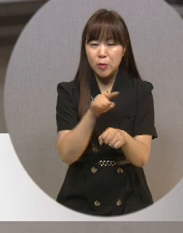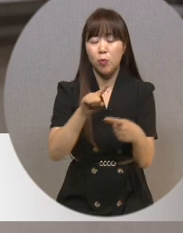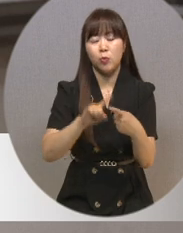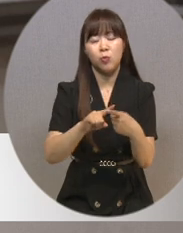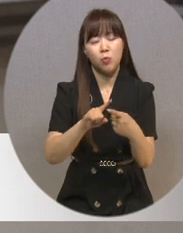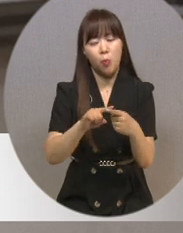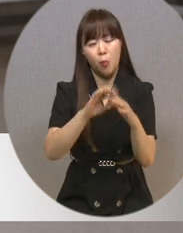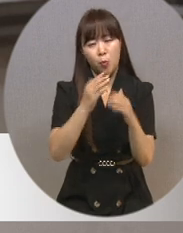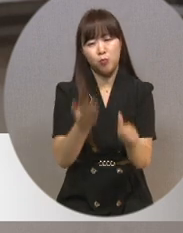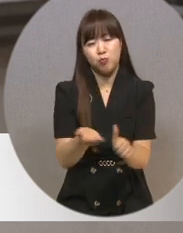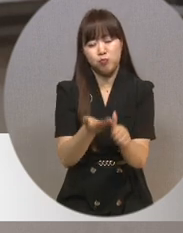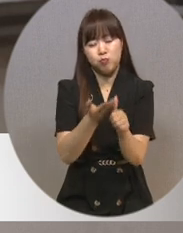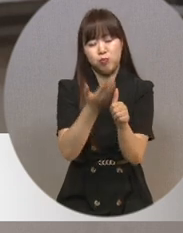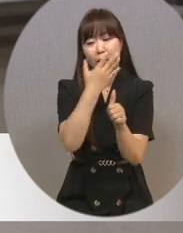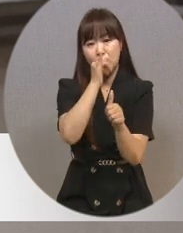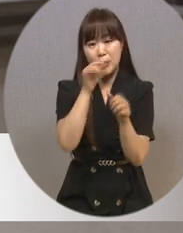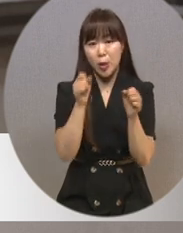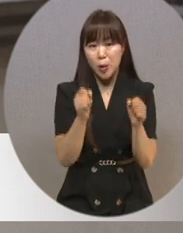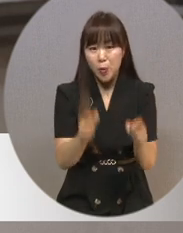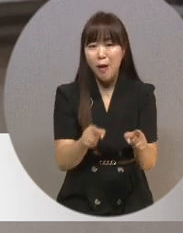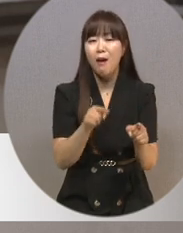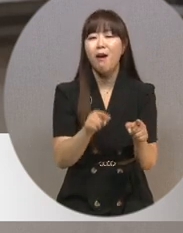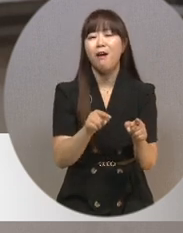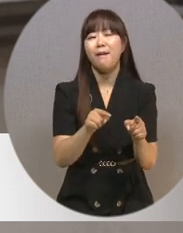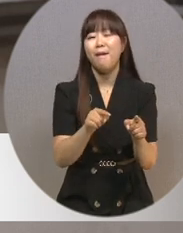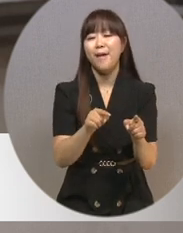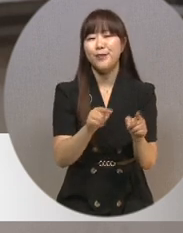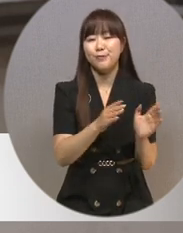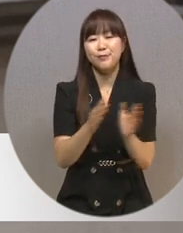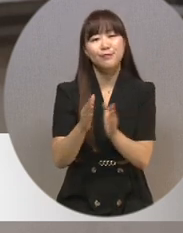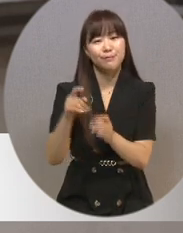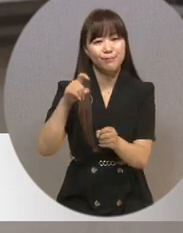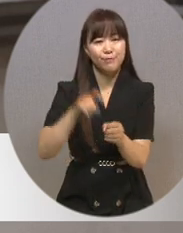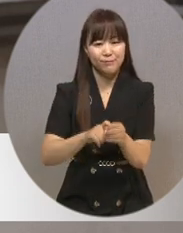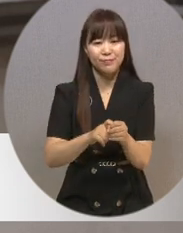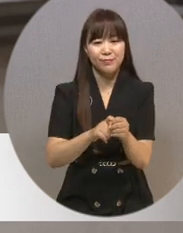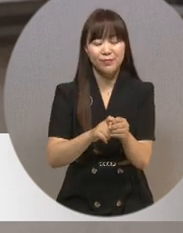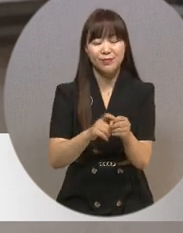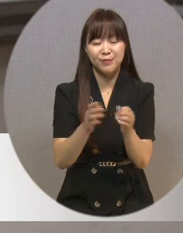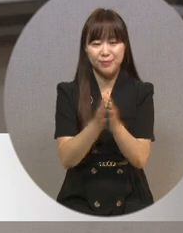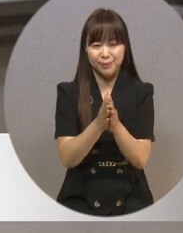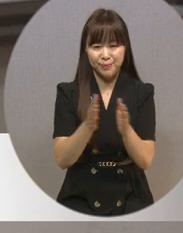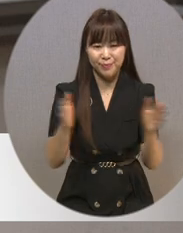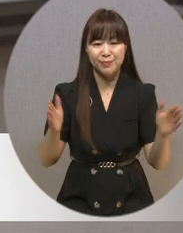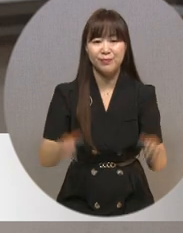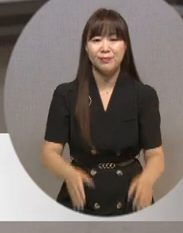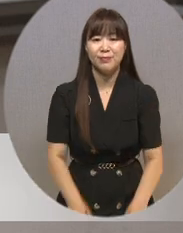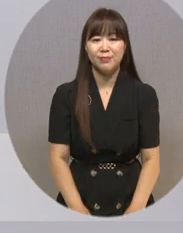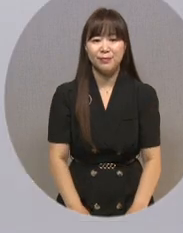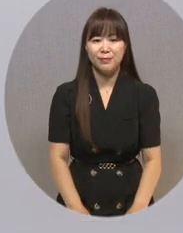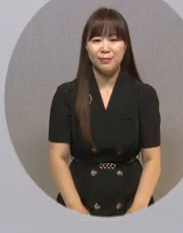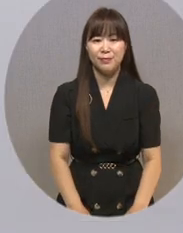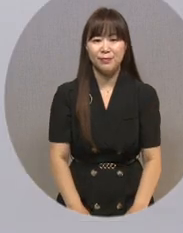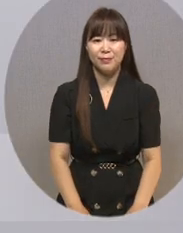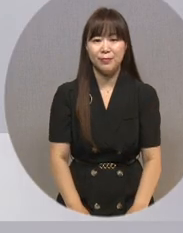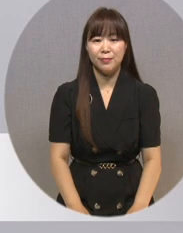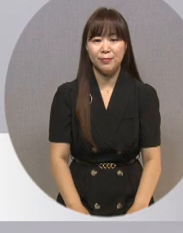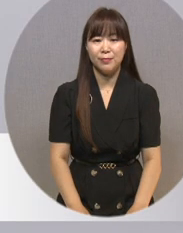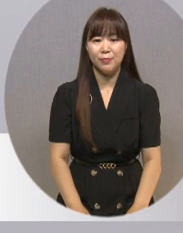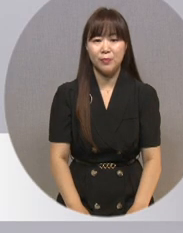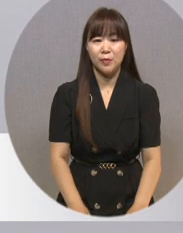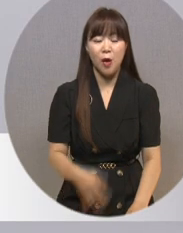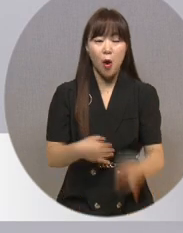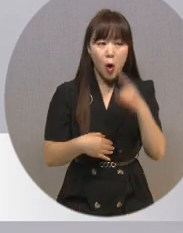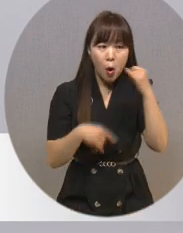체력과 인성을 이렇게 기를 수 있는 이런 기회를 이제 만들고자 이렇게 시작하게 됐습니다. 그때는 저희